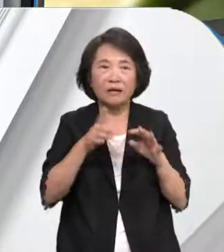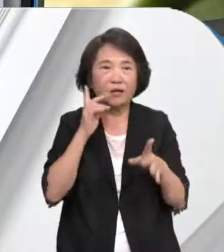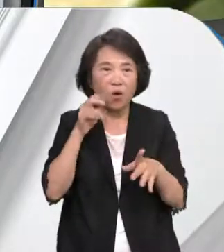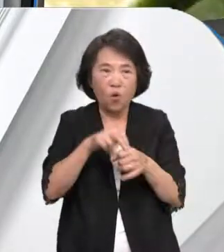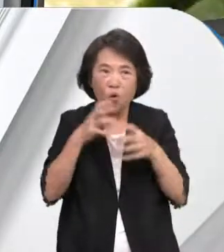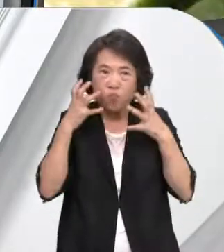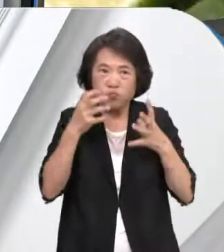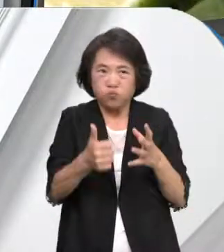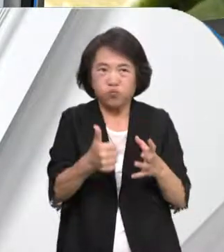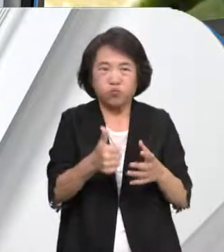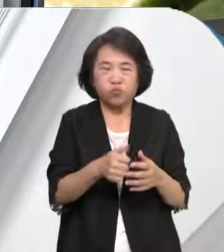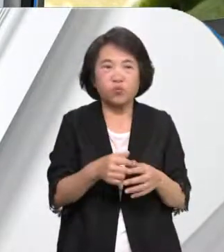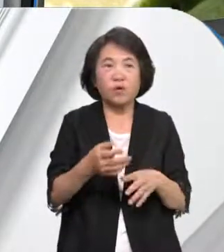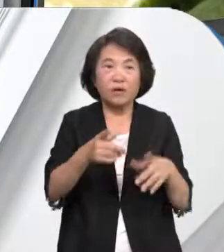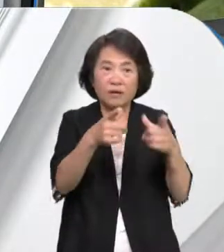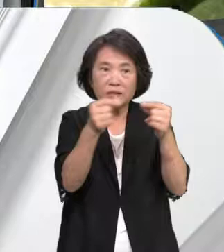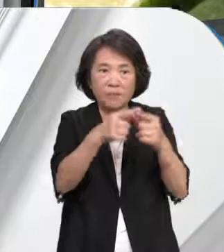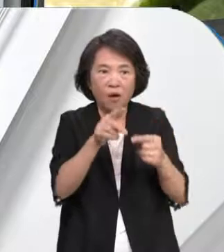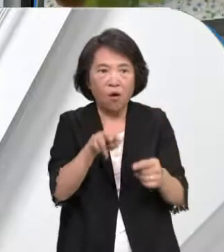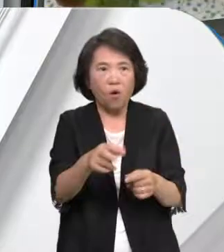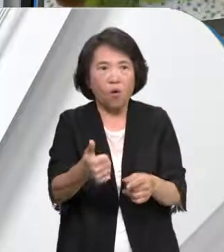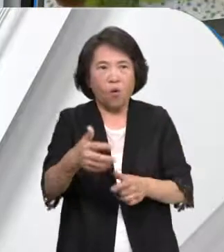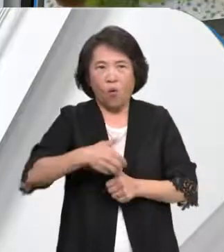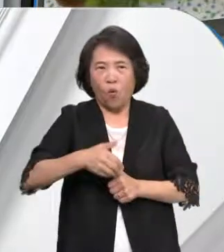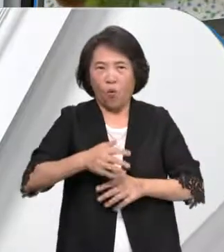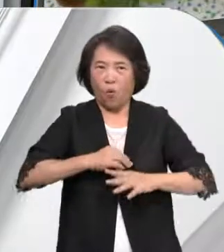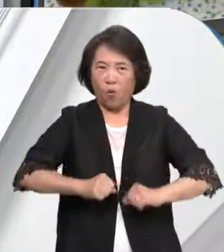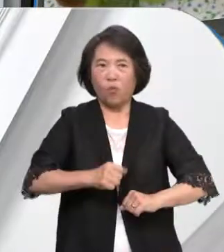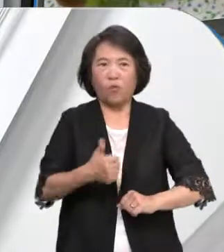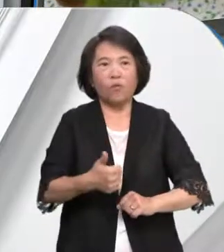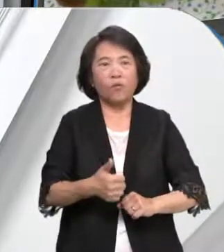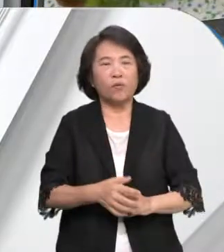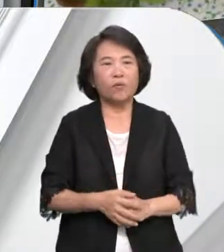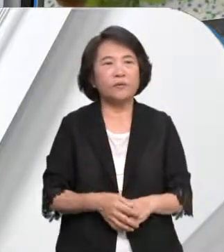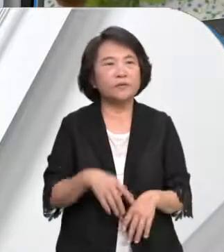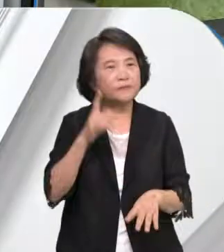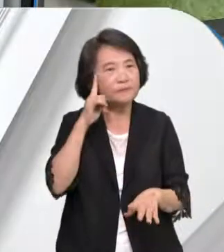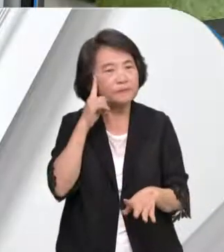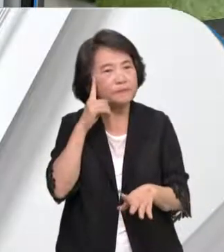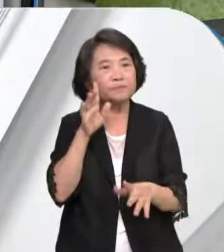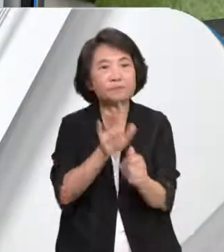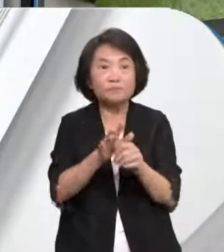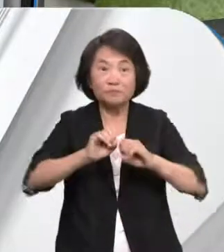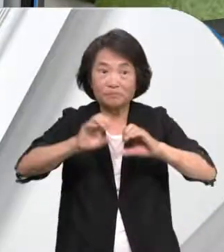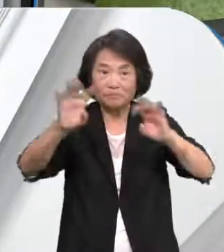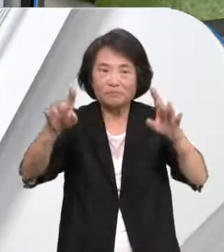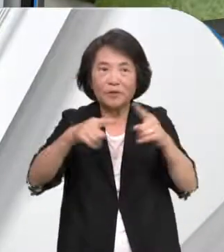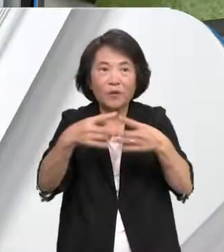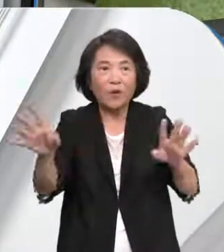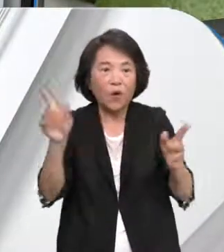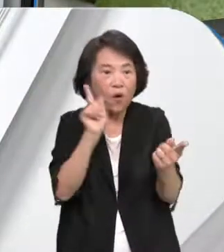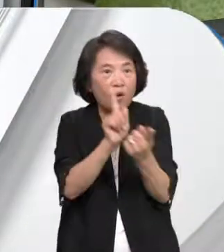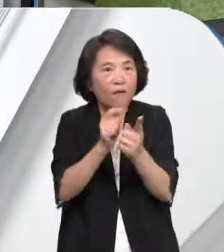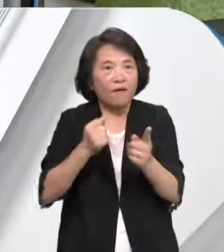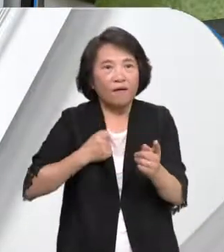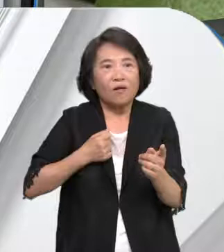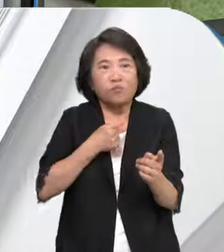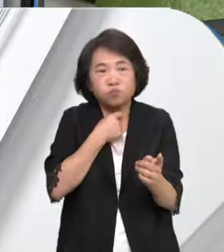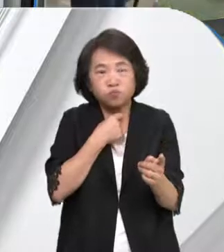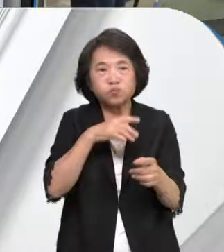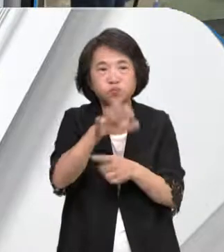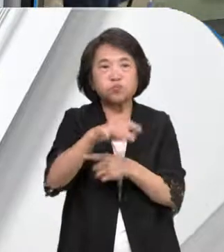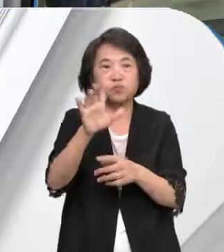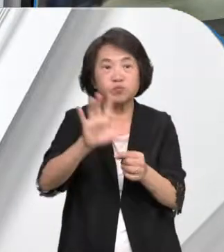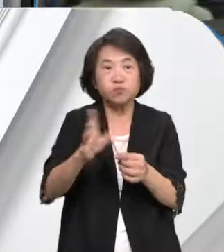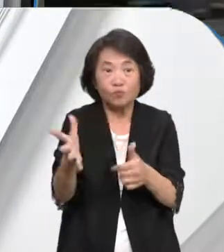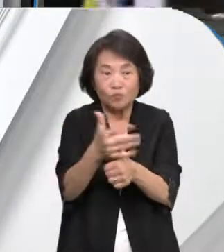丰富的人种价值。日本人也将其看作人生食品，为了推广本汉纳多民众认识，农